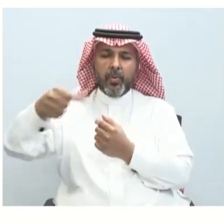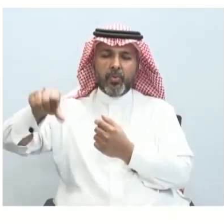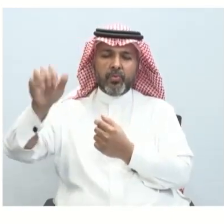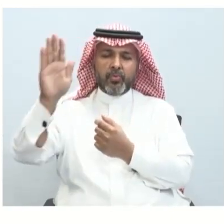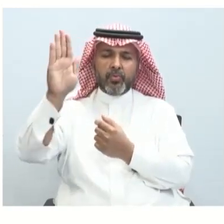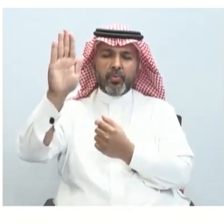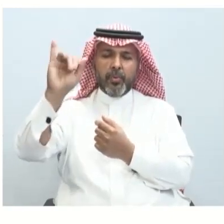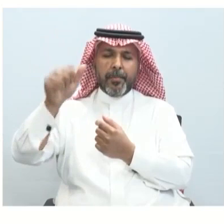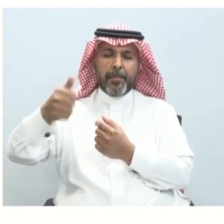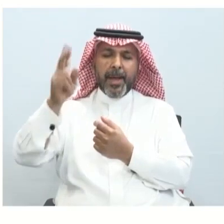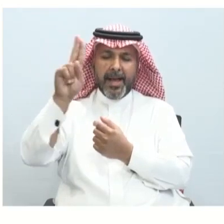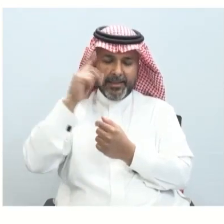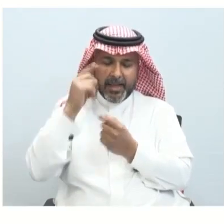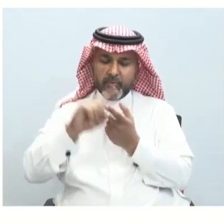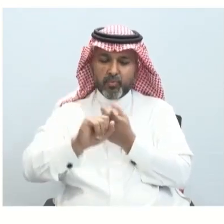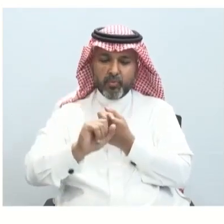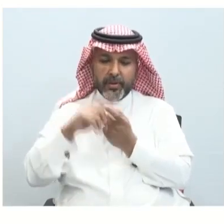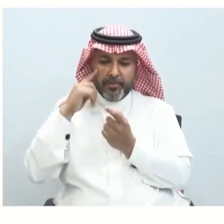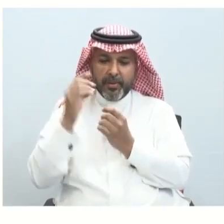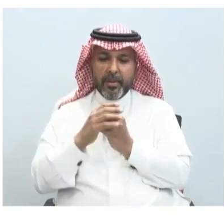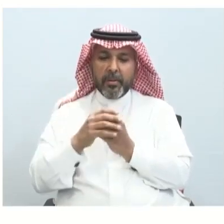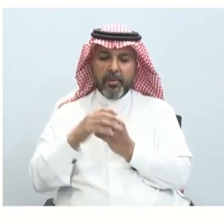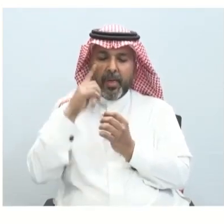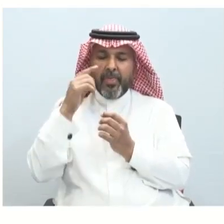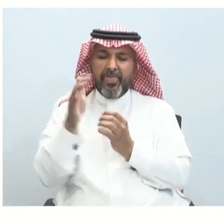الكروماتين فهو كروموسوم في حاله